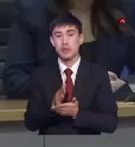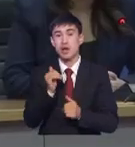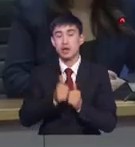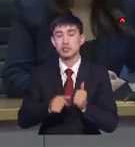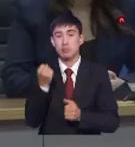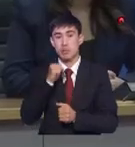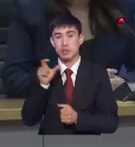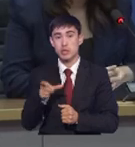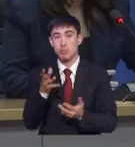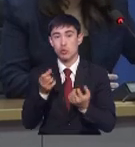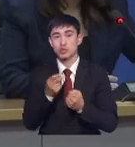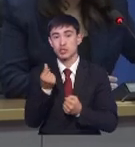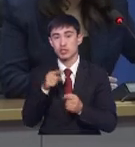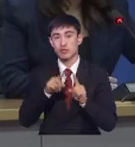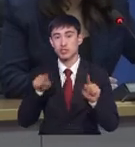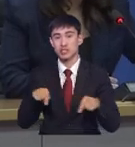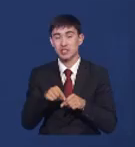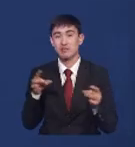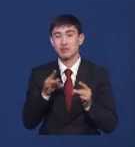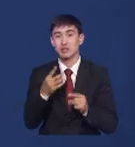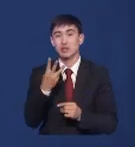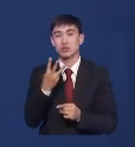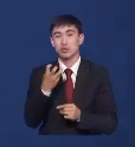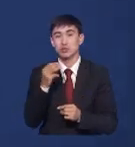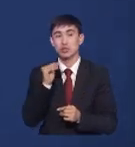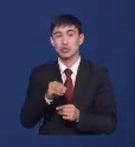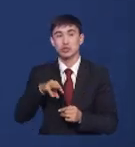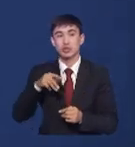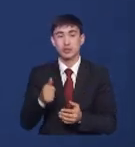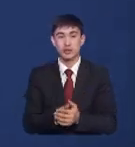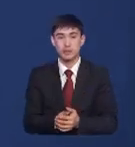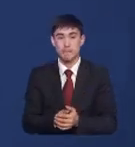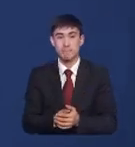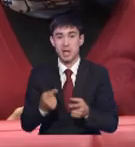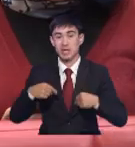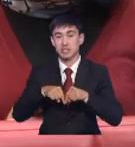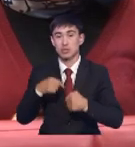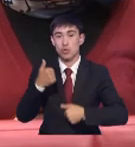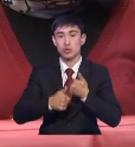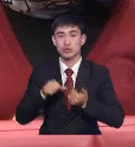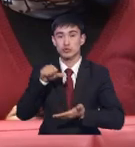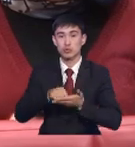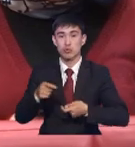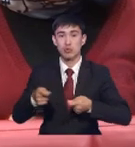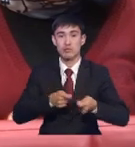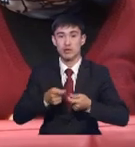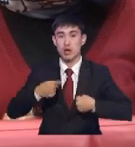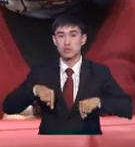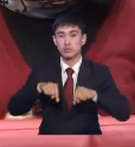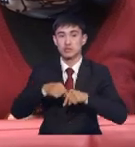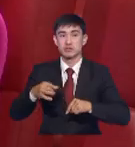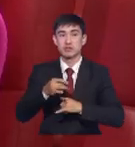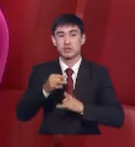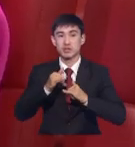и каждый победитель получит денежное вознаграждение в размере 300 тысяч тенге. Организатором конкурса выступает